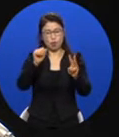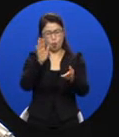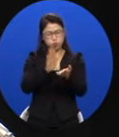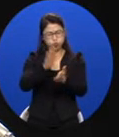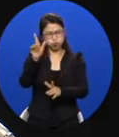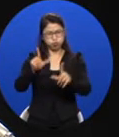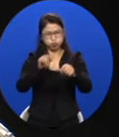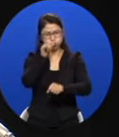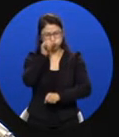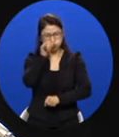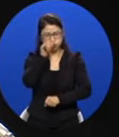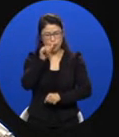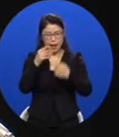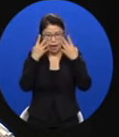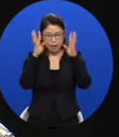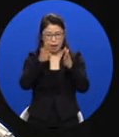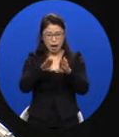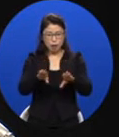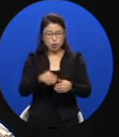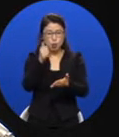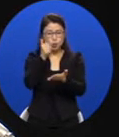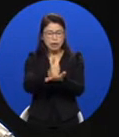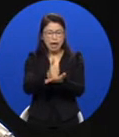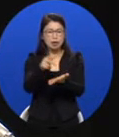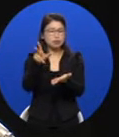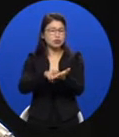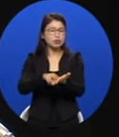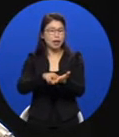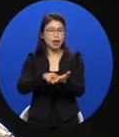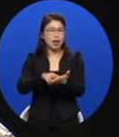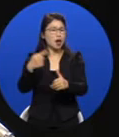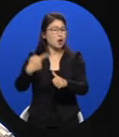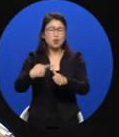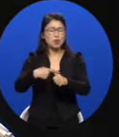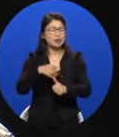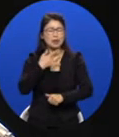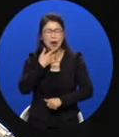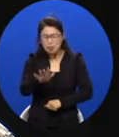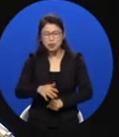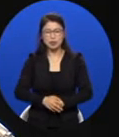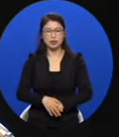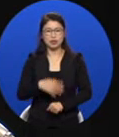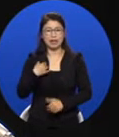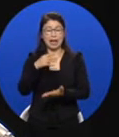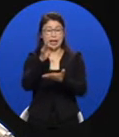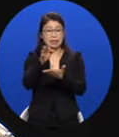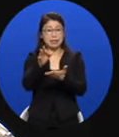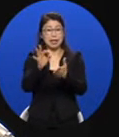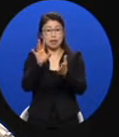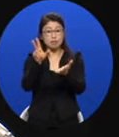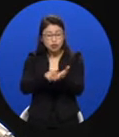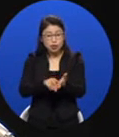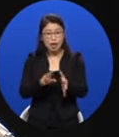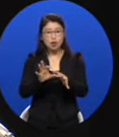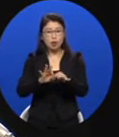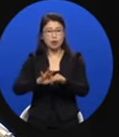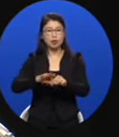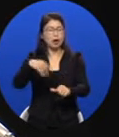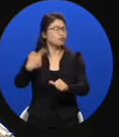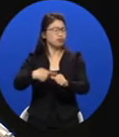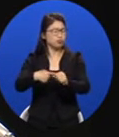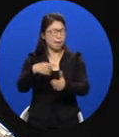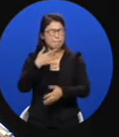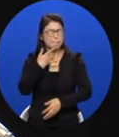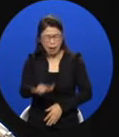치열했는데 총장 문제를 거론한 사람 한 번도 없어요. 나의 재산 문제에 대해서 거론한 사람도 한